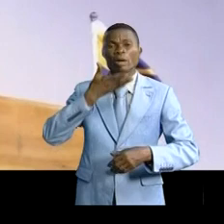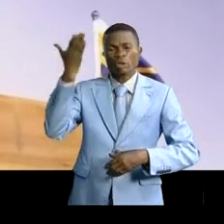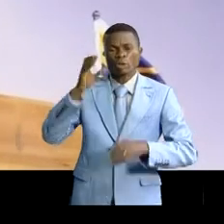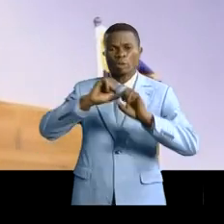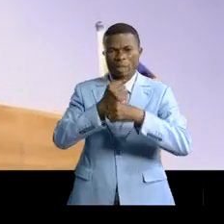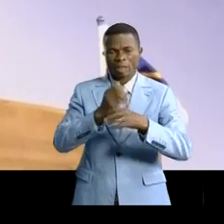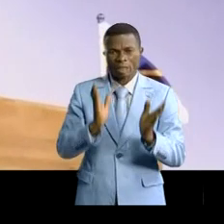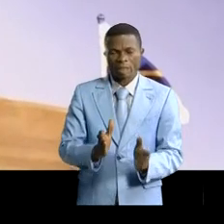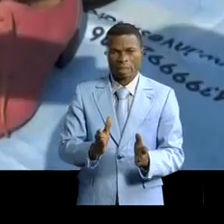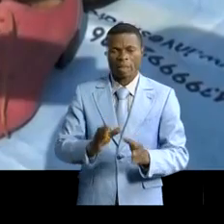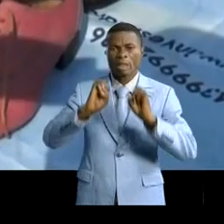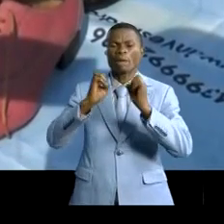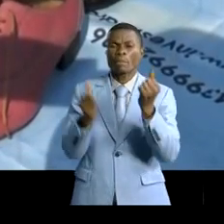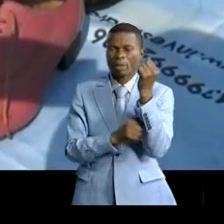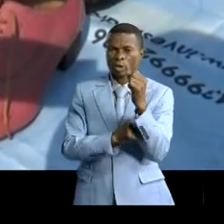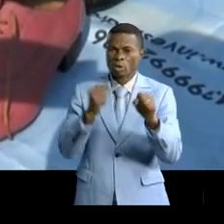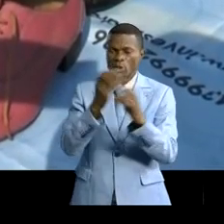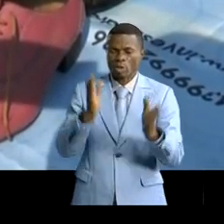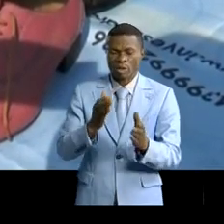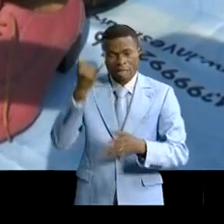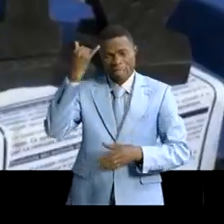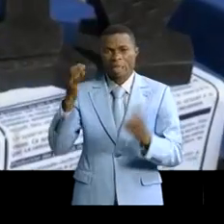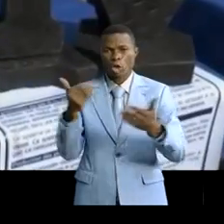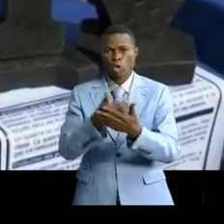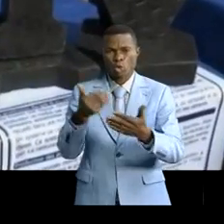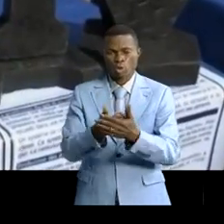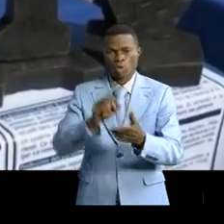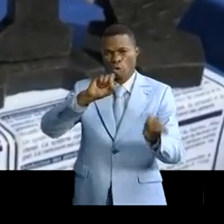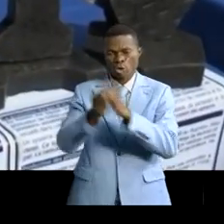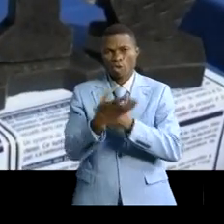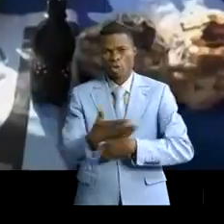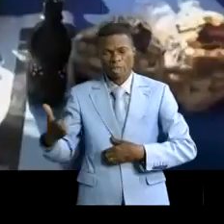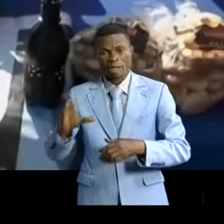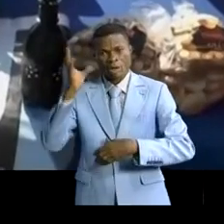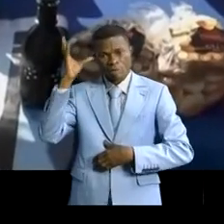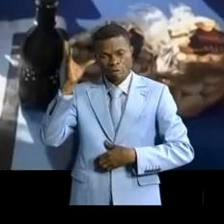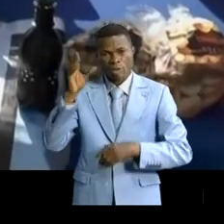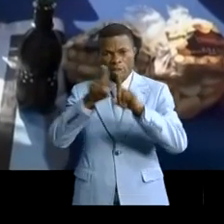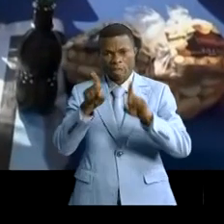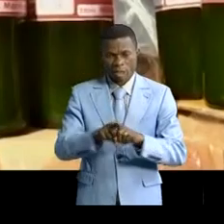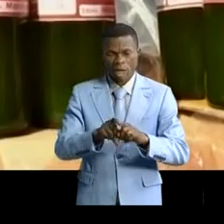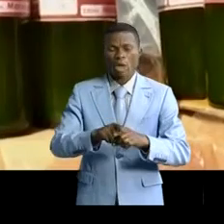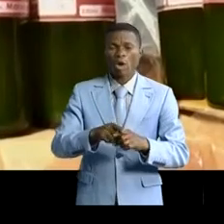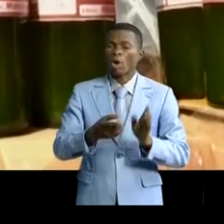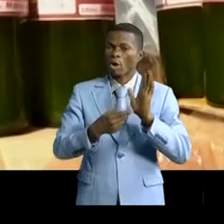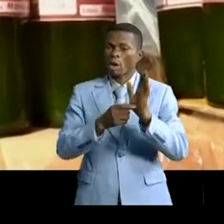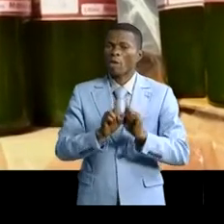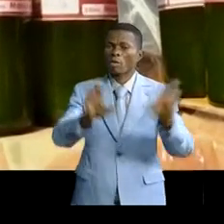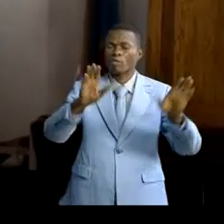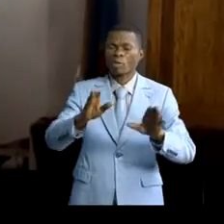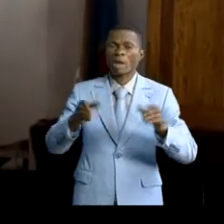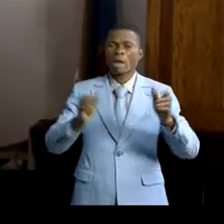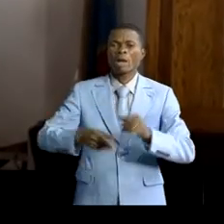les entrepreneurs à des innovations, notamment dans la transformation de produits locaux, afin de se démarquer sur le marché